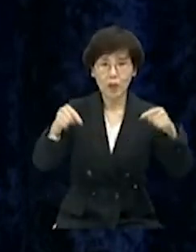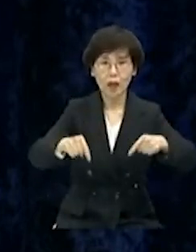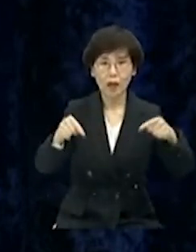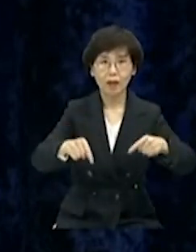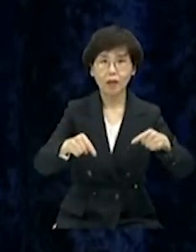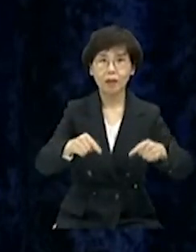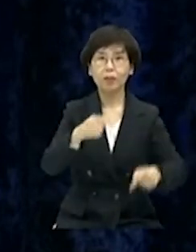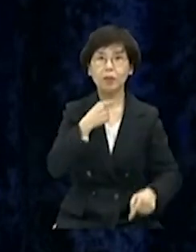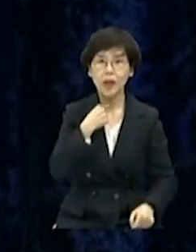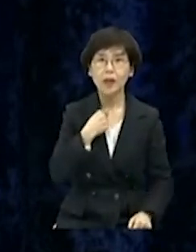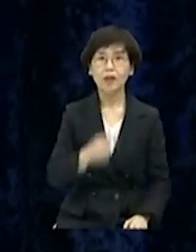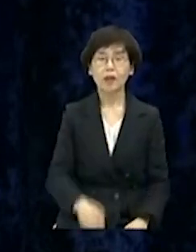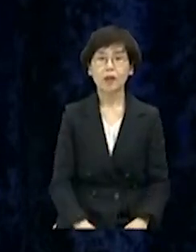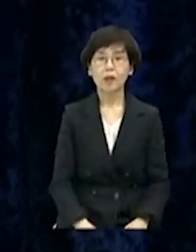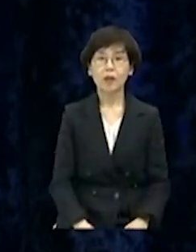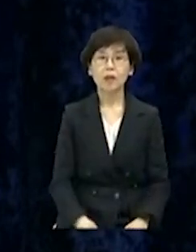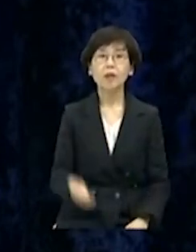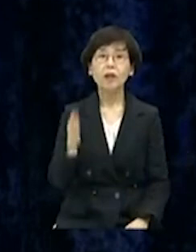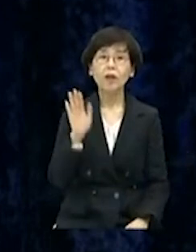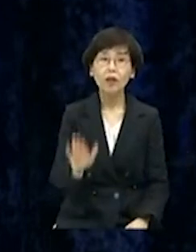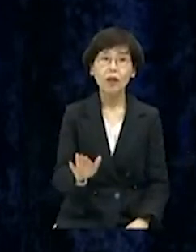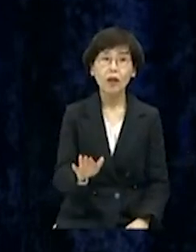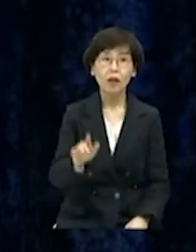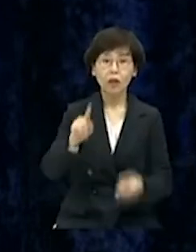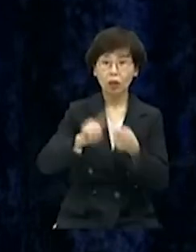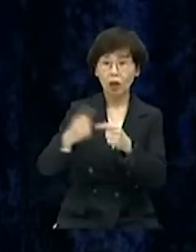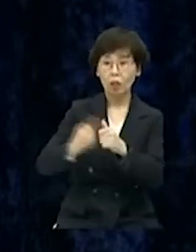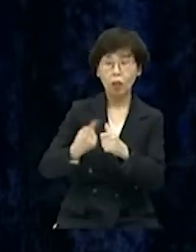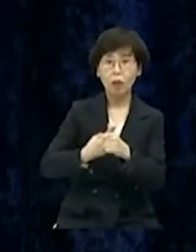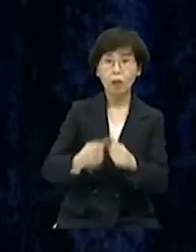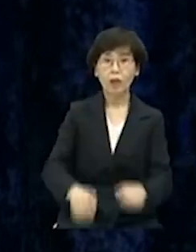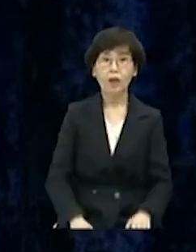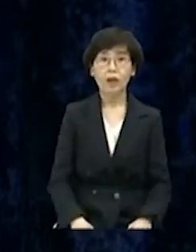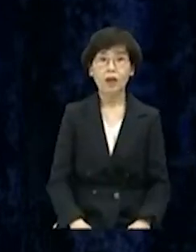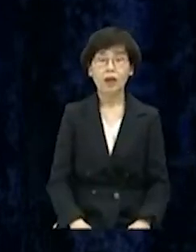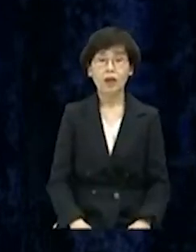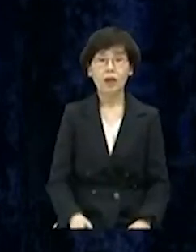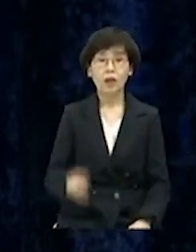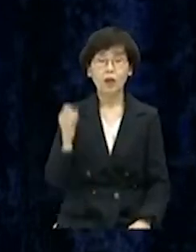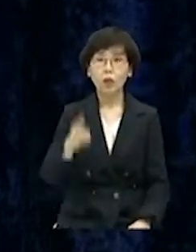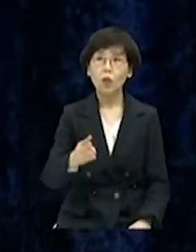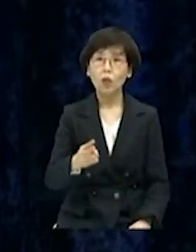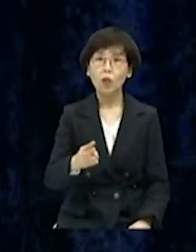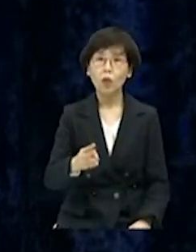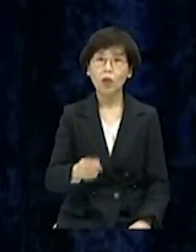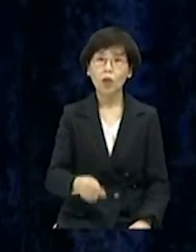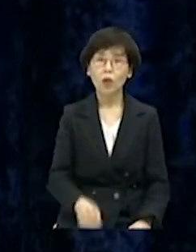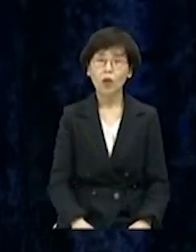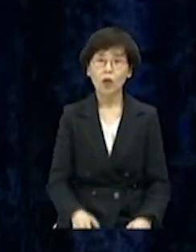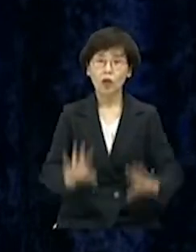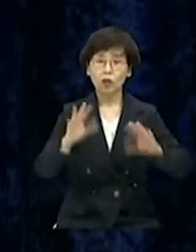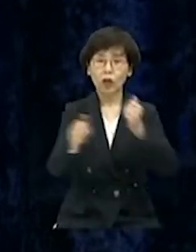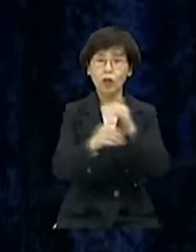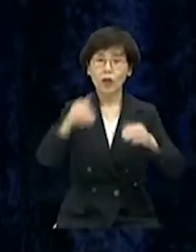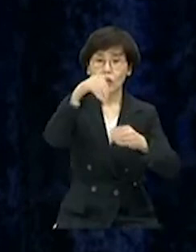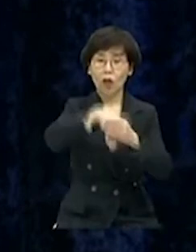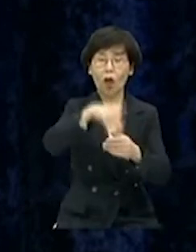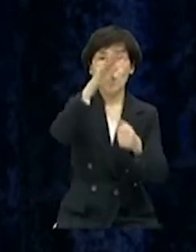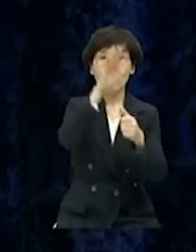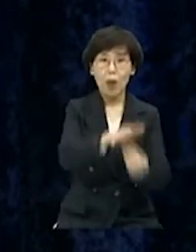했습니다. 그런데 그것을 비난하고 그것을 총선 패배의